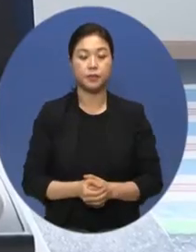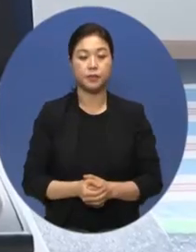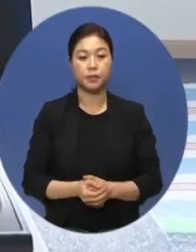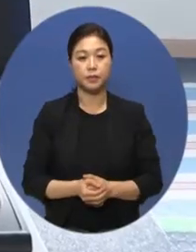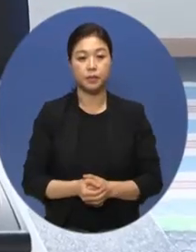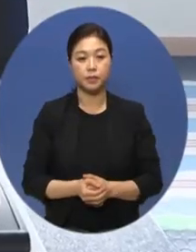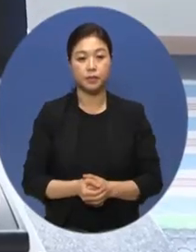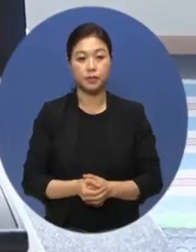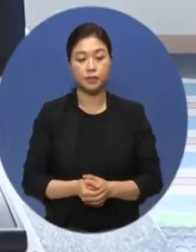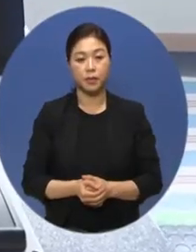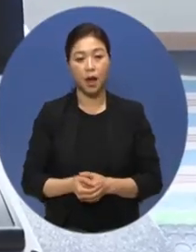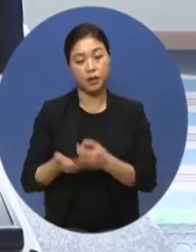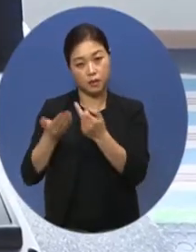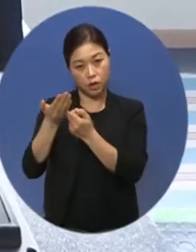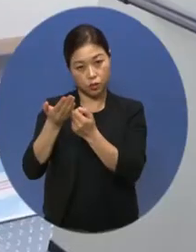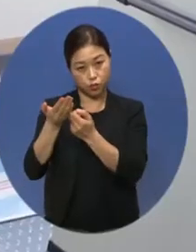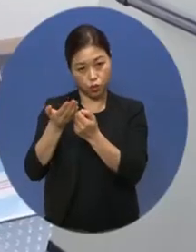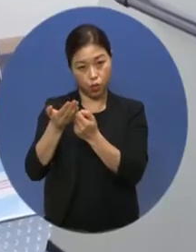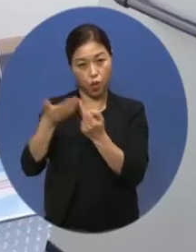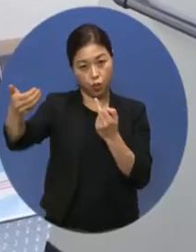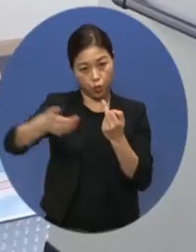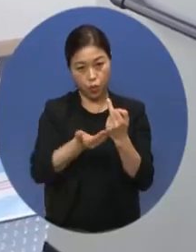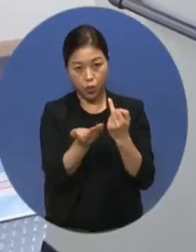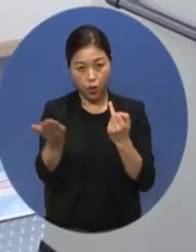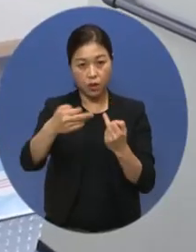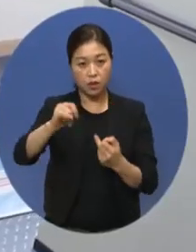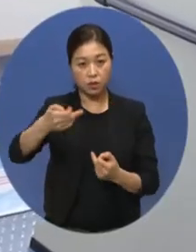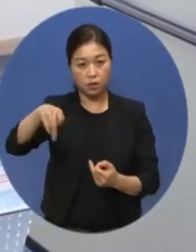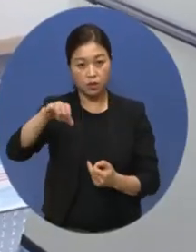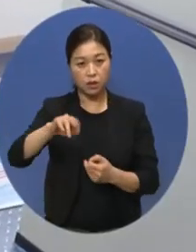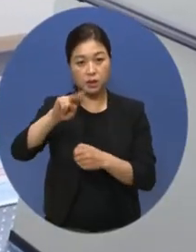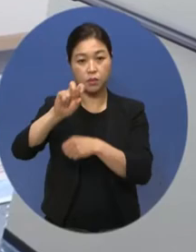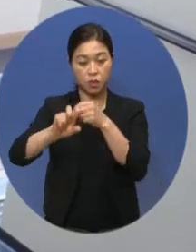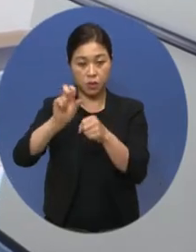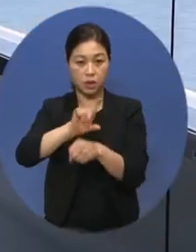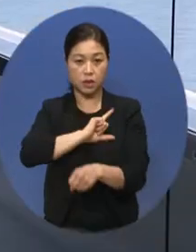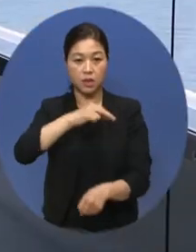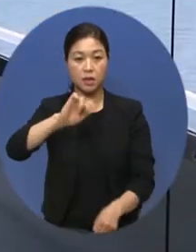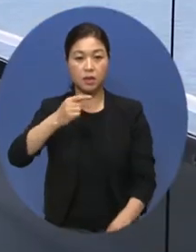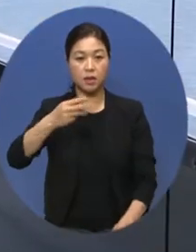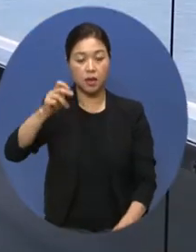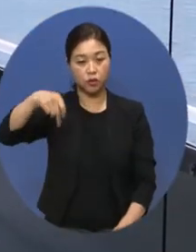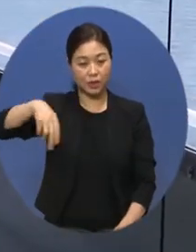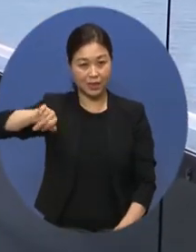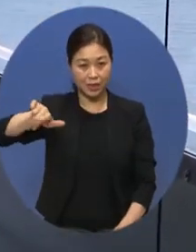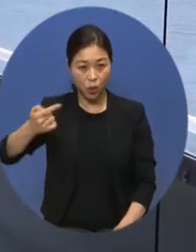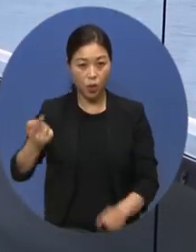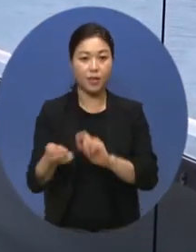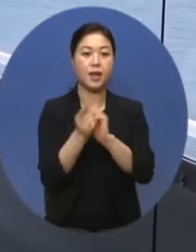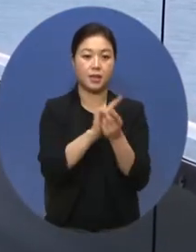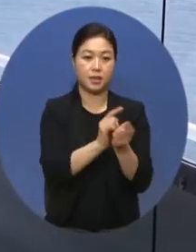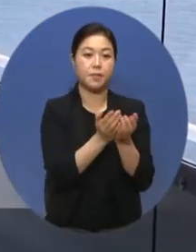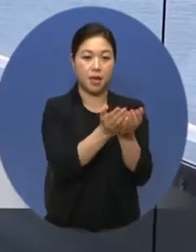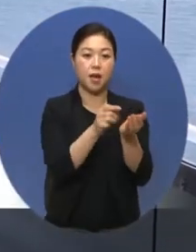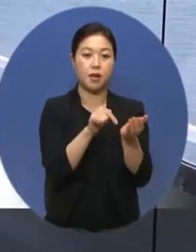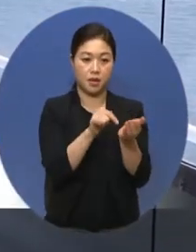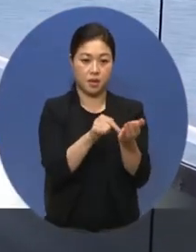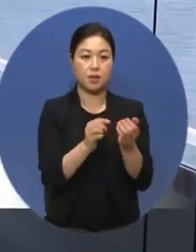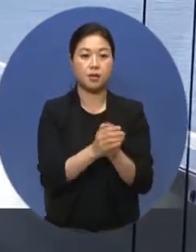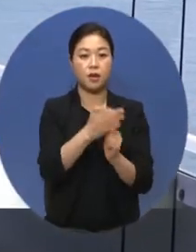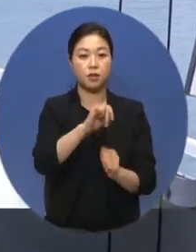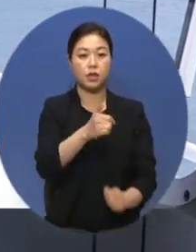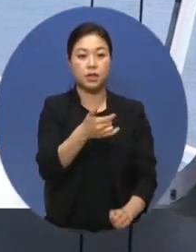이전 제주 노선으로 운항했던 설령 25년인 산타루치노 대체 선박으로 취항 예정인